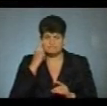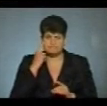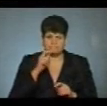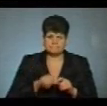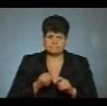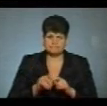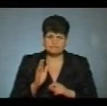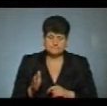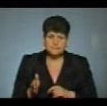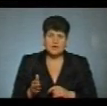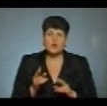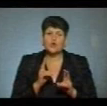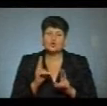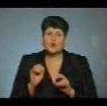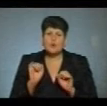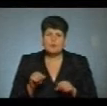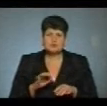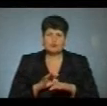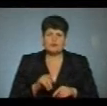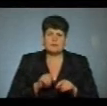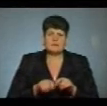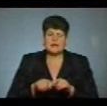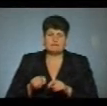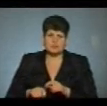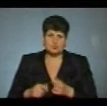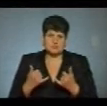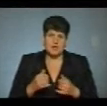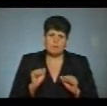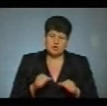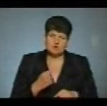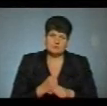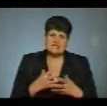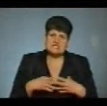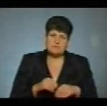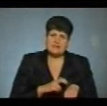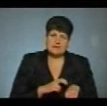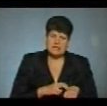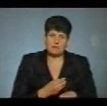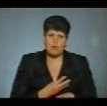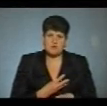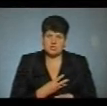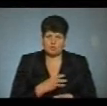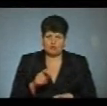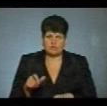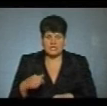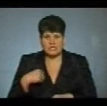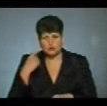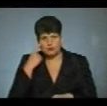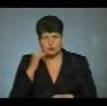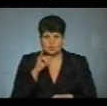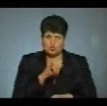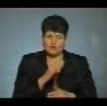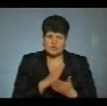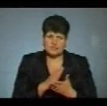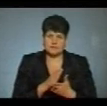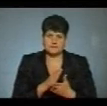тестування, хто може проводити такі тестування? Чи може це зробити сімейний лікар по бажанню пацієнта, який думає, що в нього підозри і таке